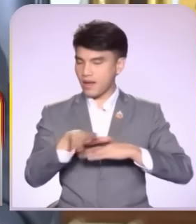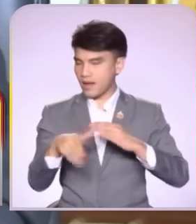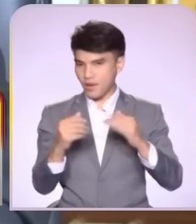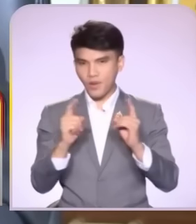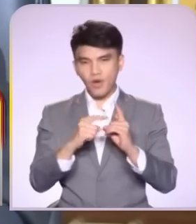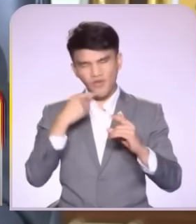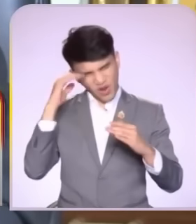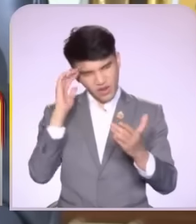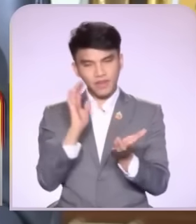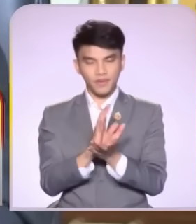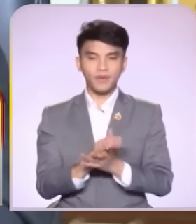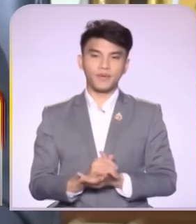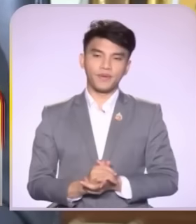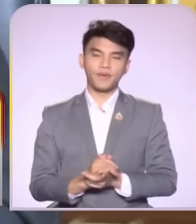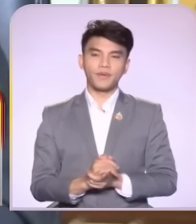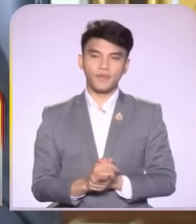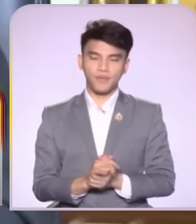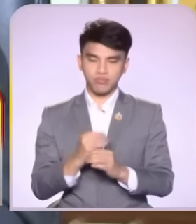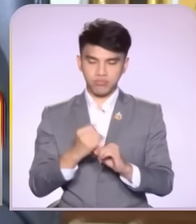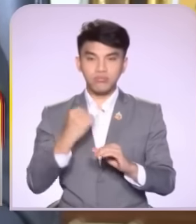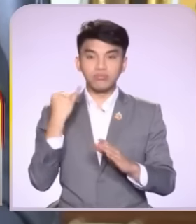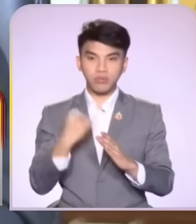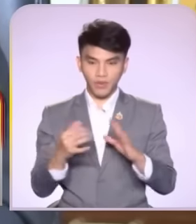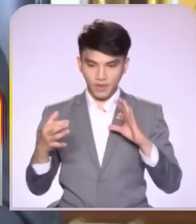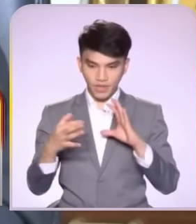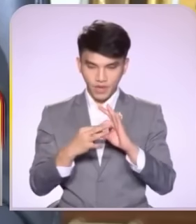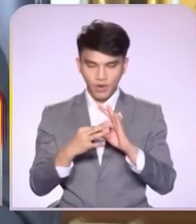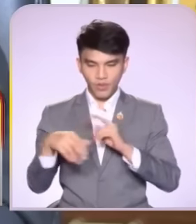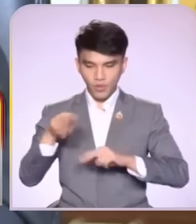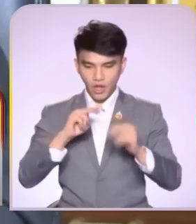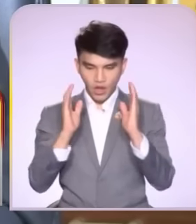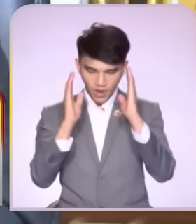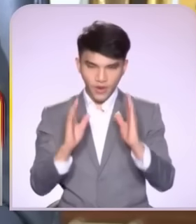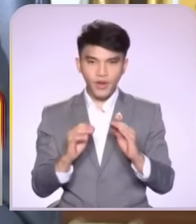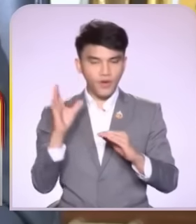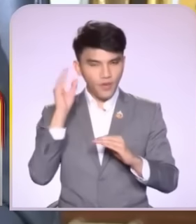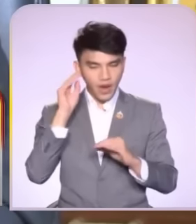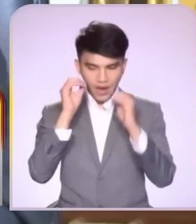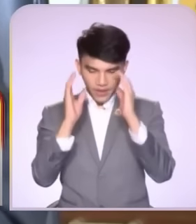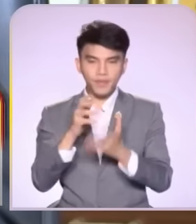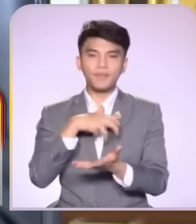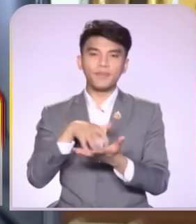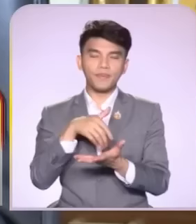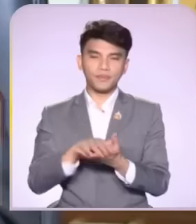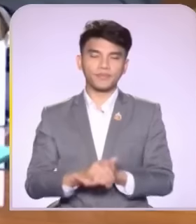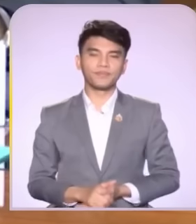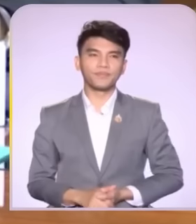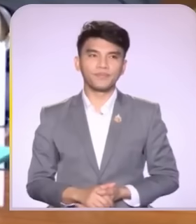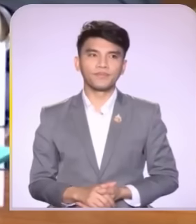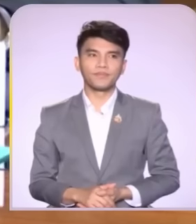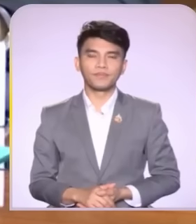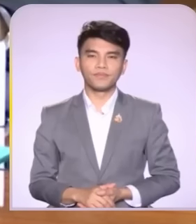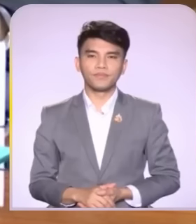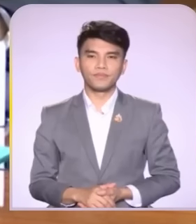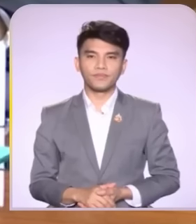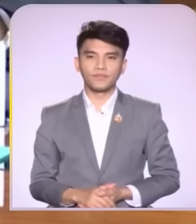ายไปแจ้งความตำรวจกองบังคับการปราบปรามการกระทำความผิดเกี่ยวกับการคุ้มครองผู้บริโภคฮะฟังเสียงอาจารย์เดชาครับ